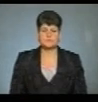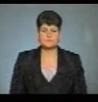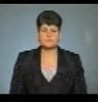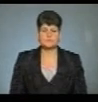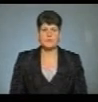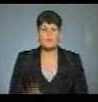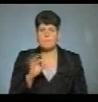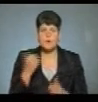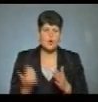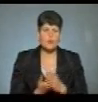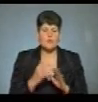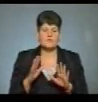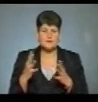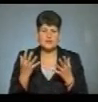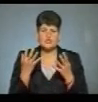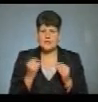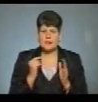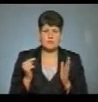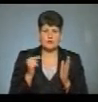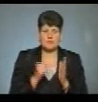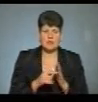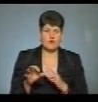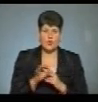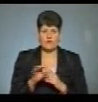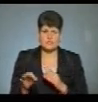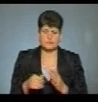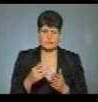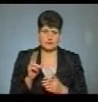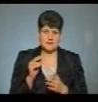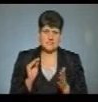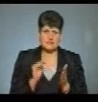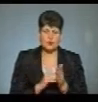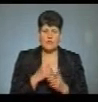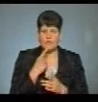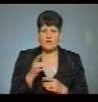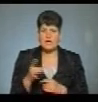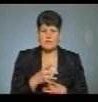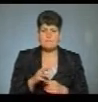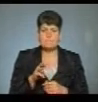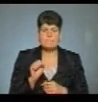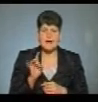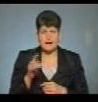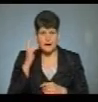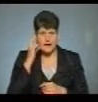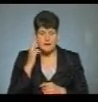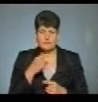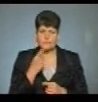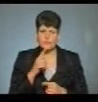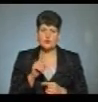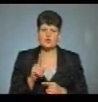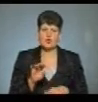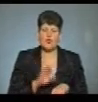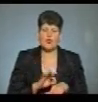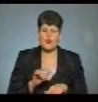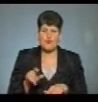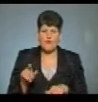Про нові випадки, котрі ще не потрапили до офіційної статистики, заявляють в регіонах. Мер Києва Віталій Кличко розповів, що хворих